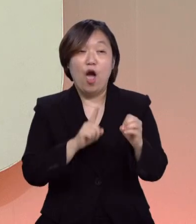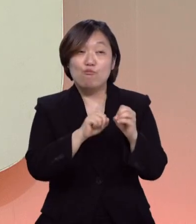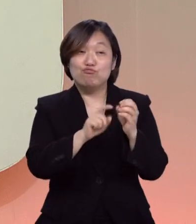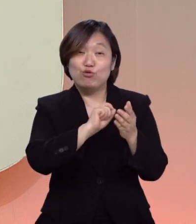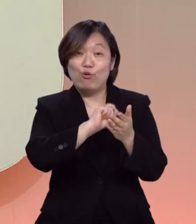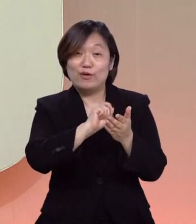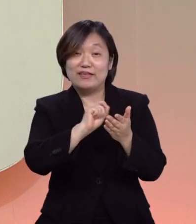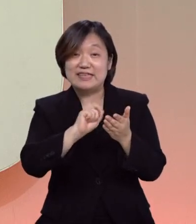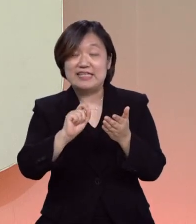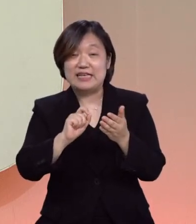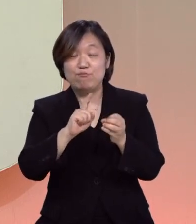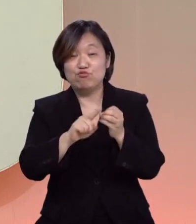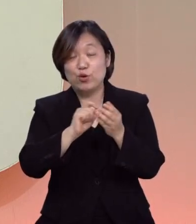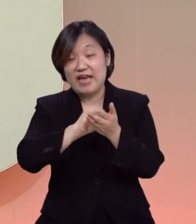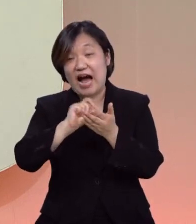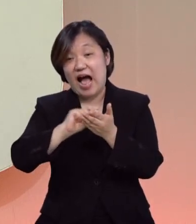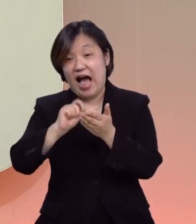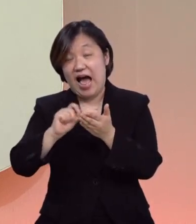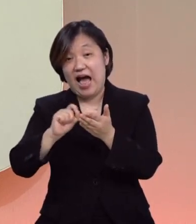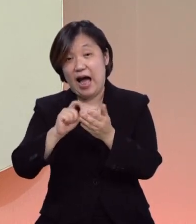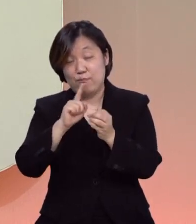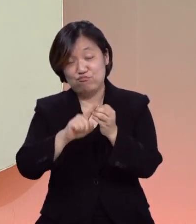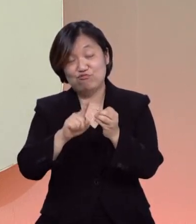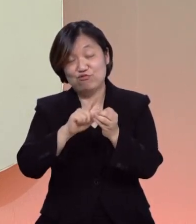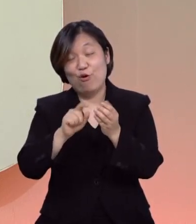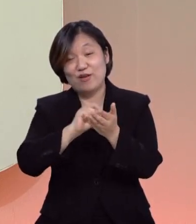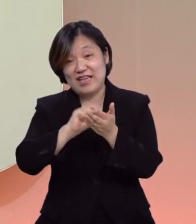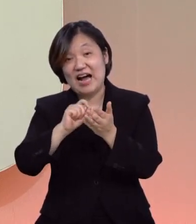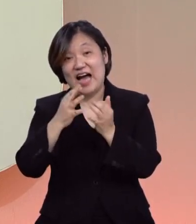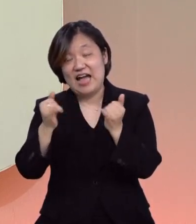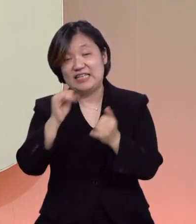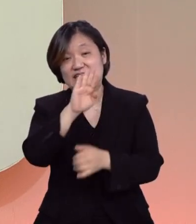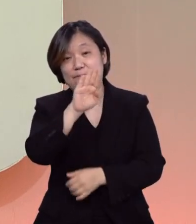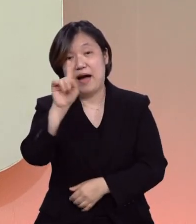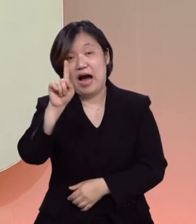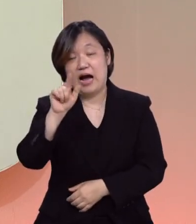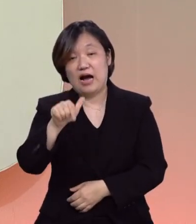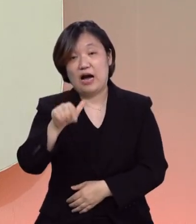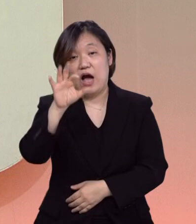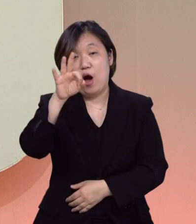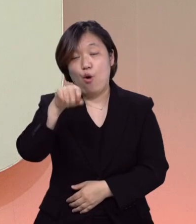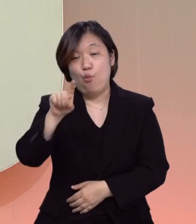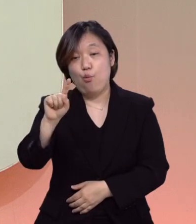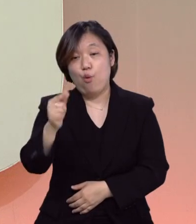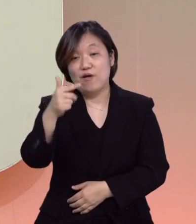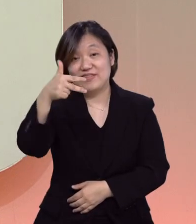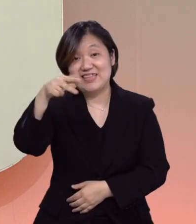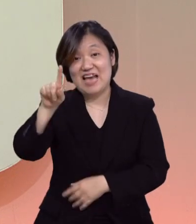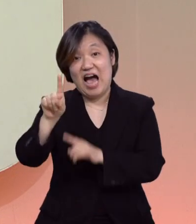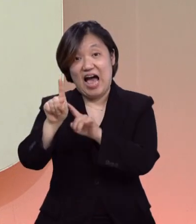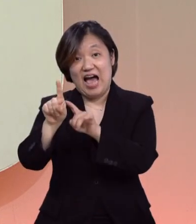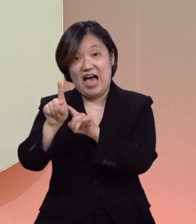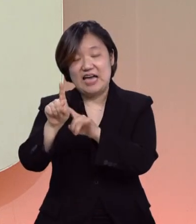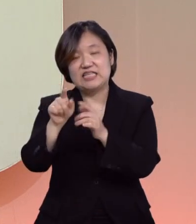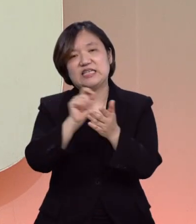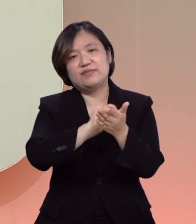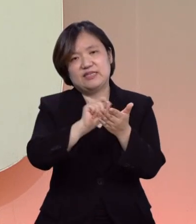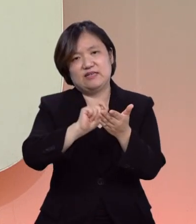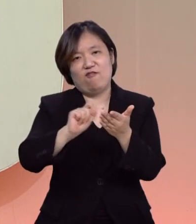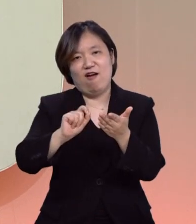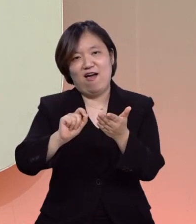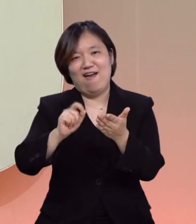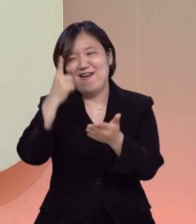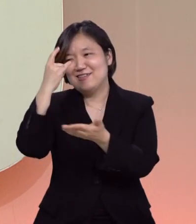박원자라는 그 작가분께서 이렇게 그 스님의 이야기를 듣고 구 하신 그런 내용이